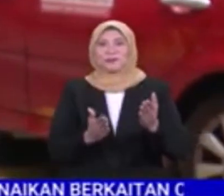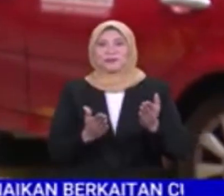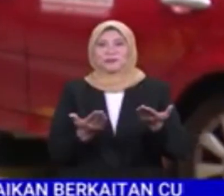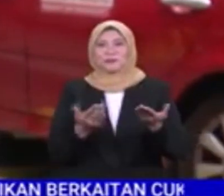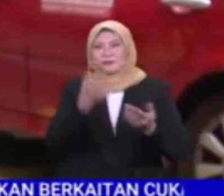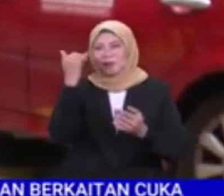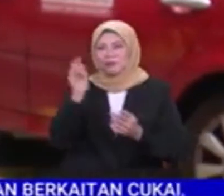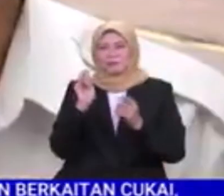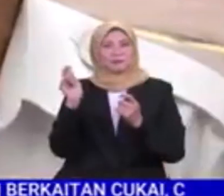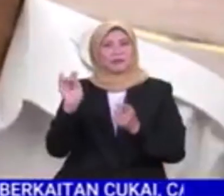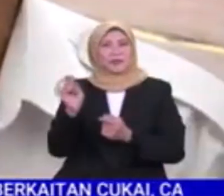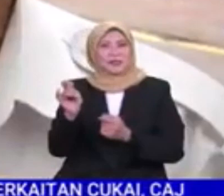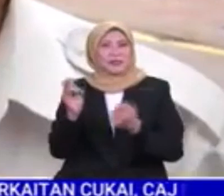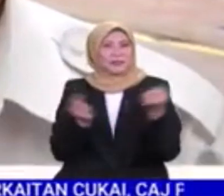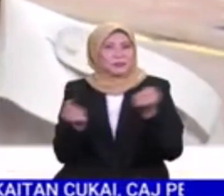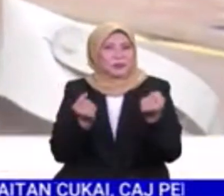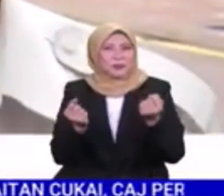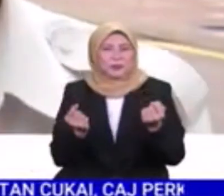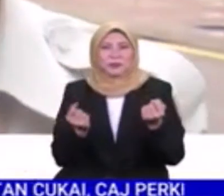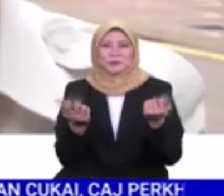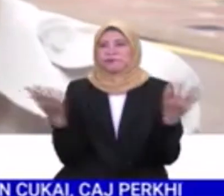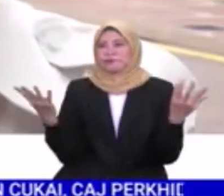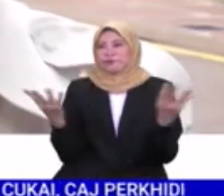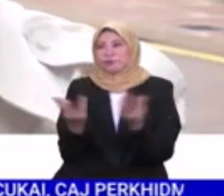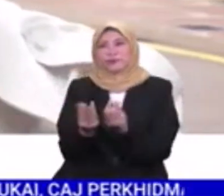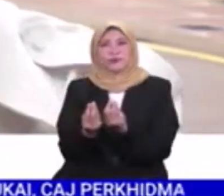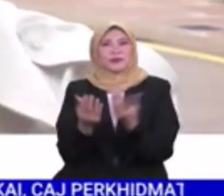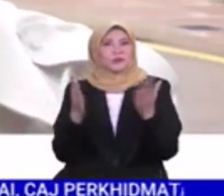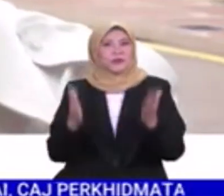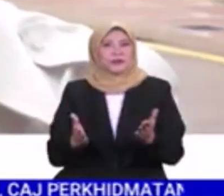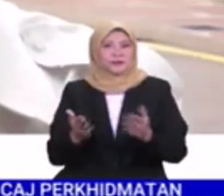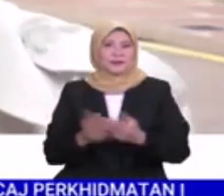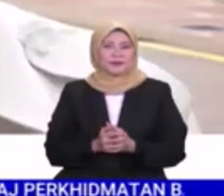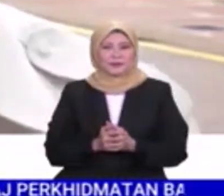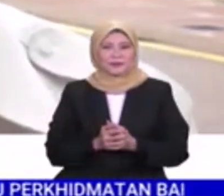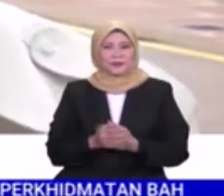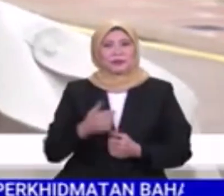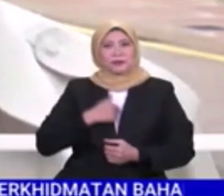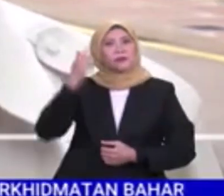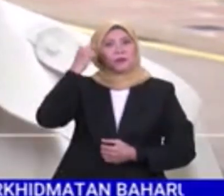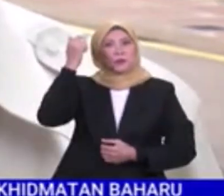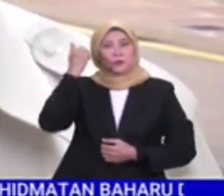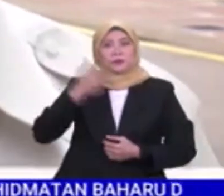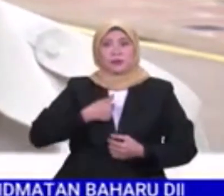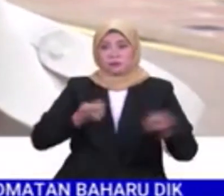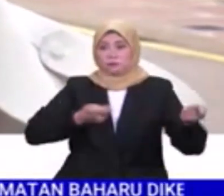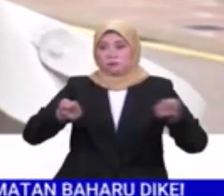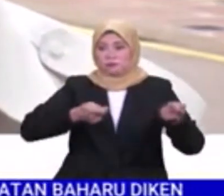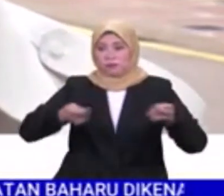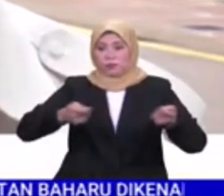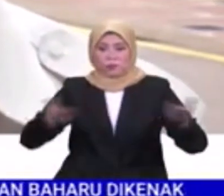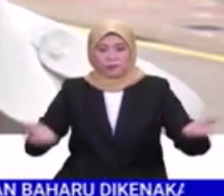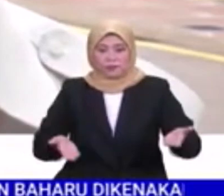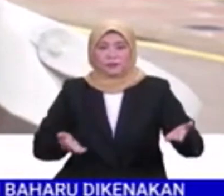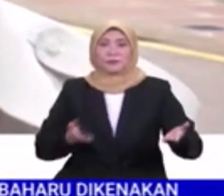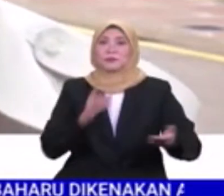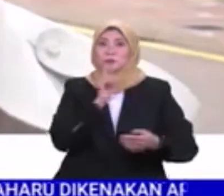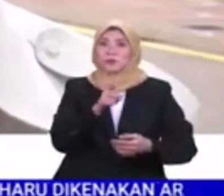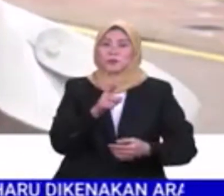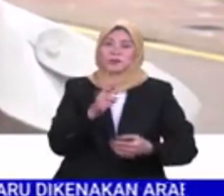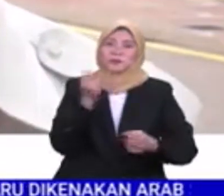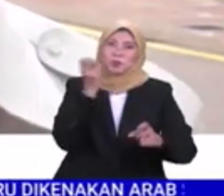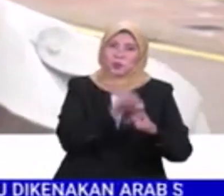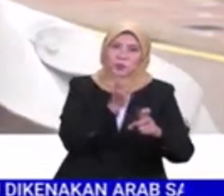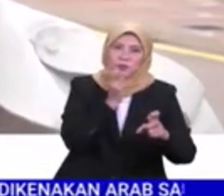sudah banyak kurang. Memang saya yang menyelia dia orang sini, saya tahu. Dia orang ni agak memang